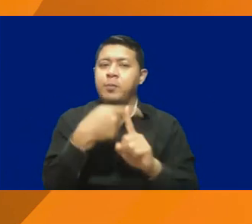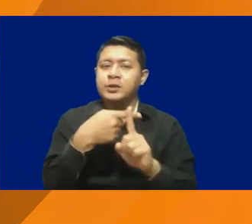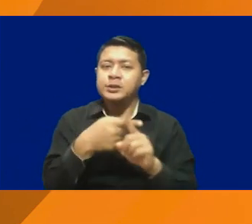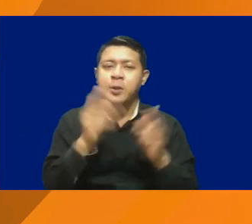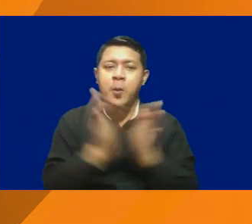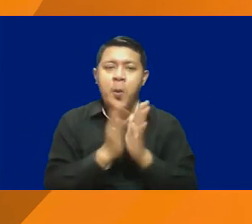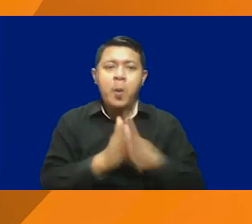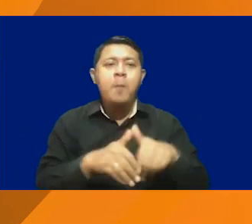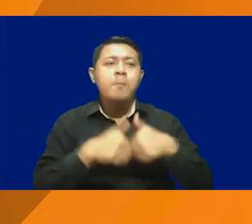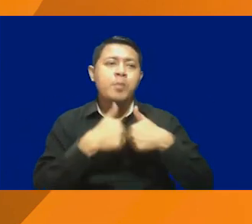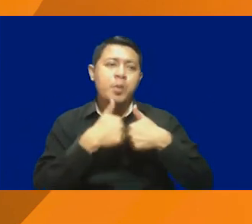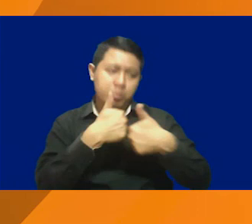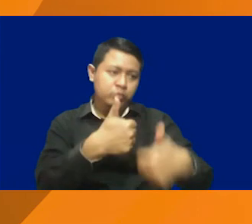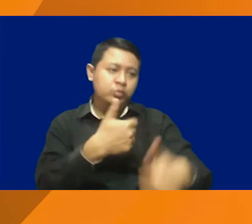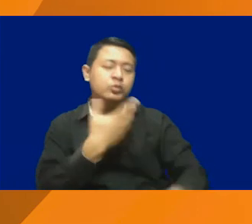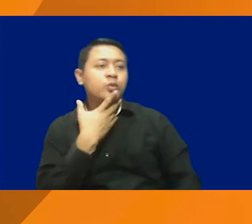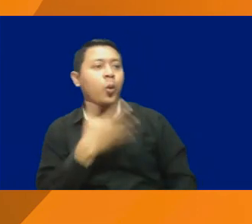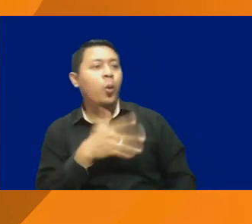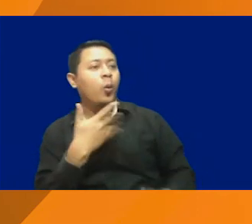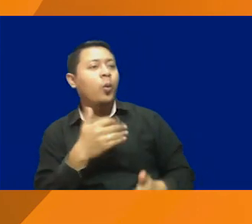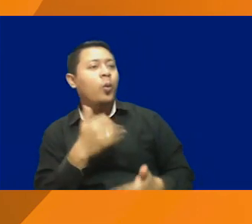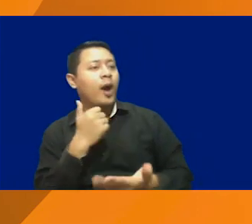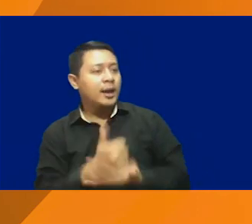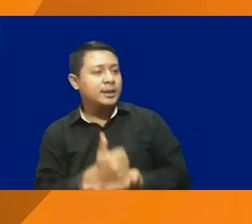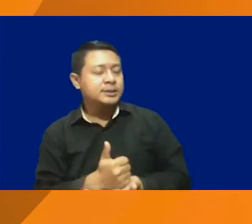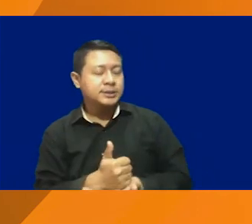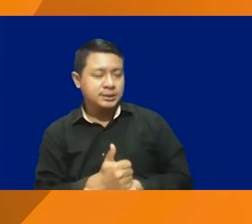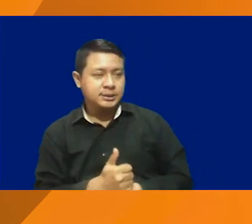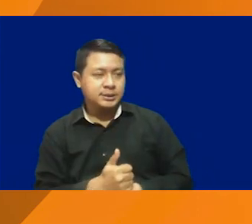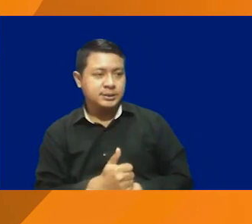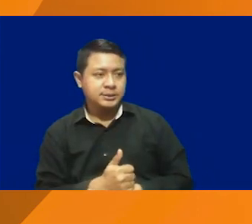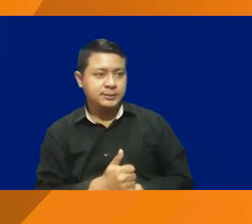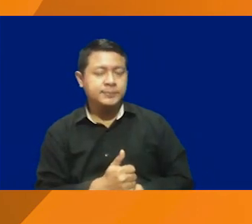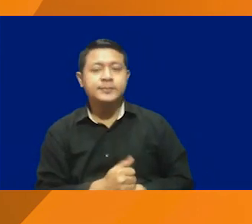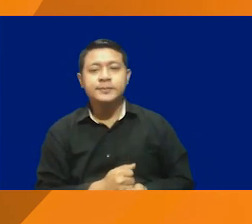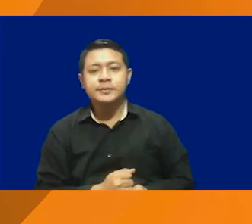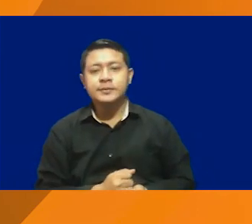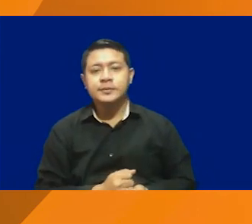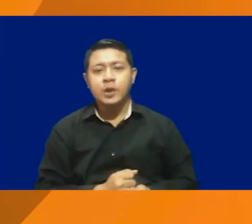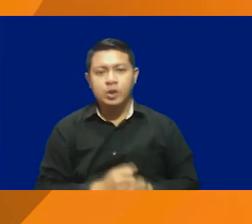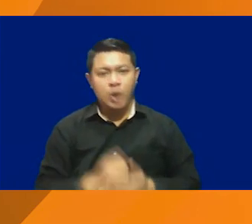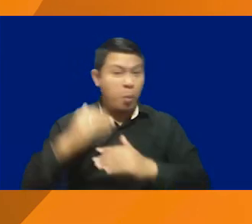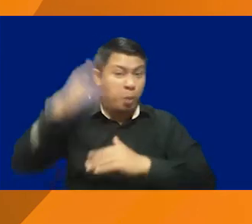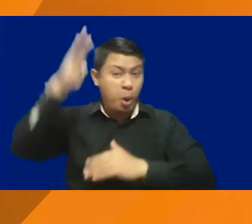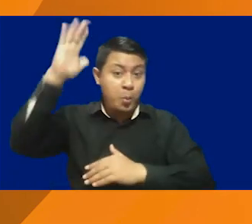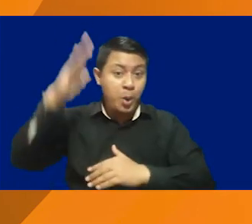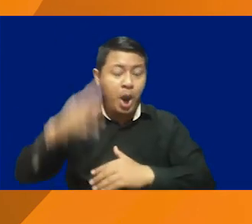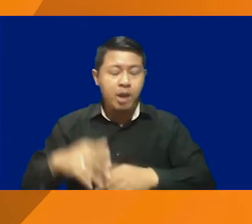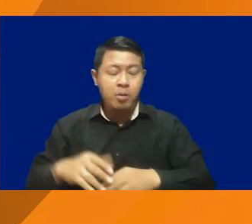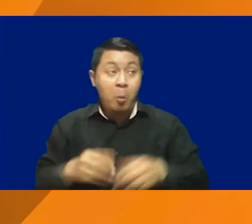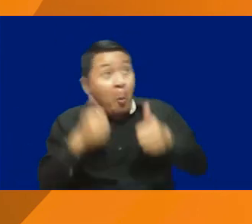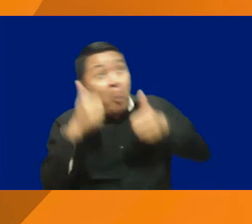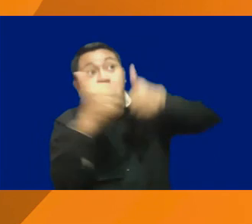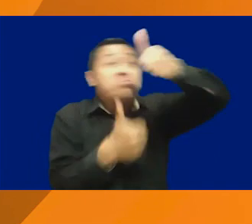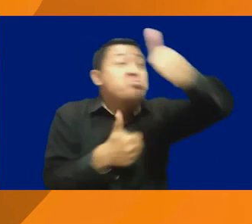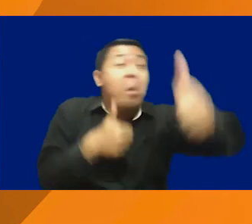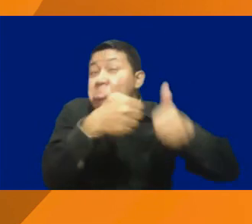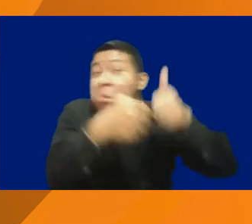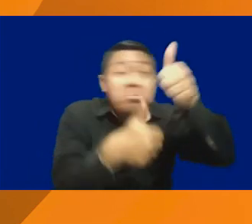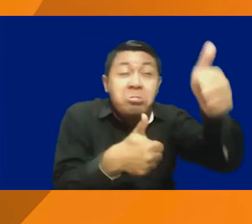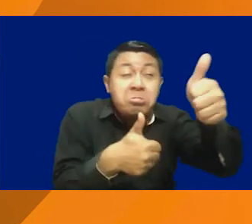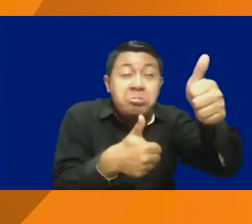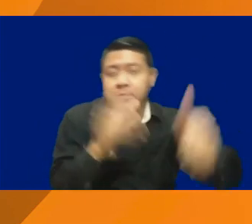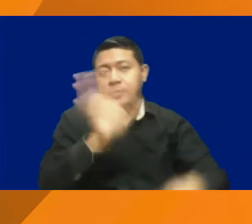anak secara positif. Memuji dengan otentik, yang proporsional. Tidak